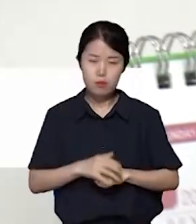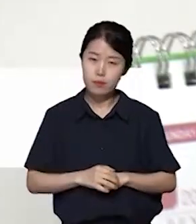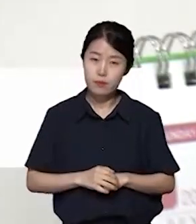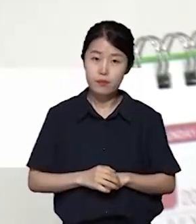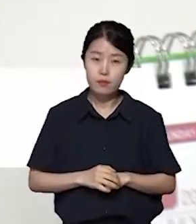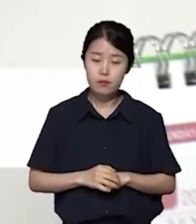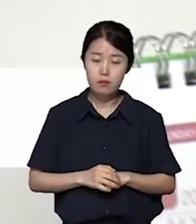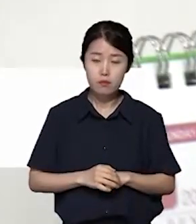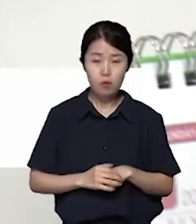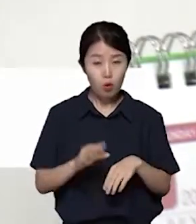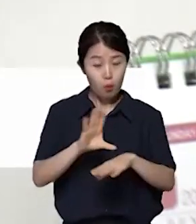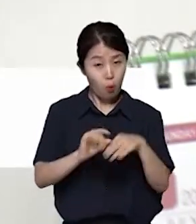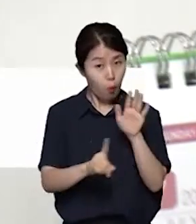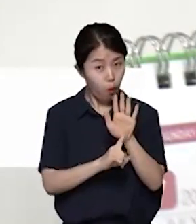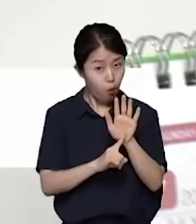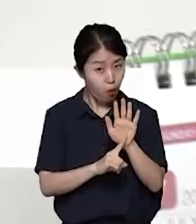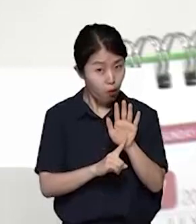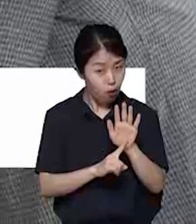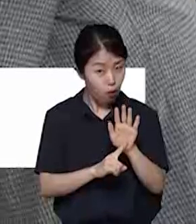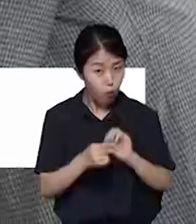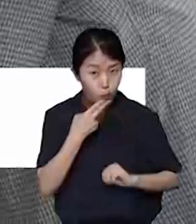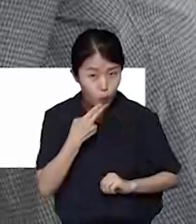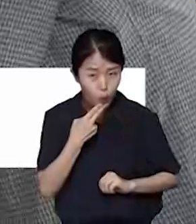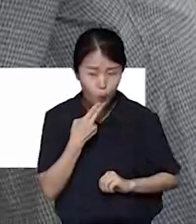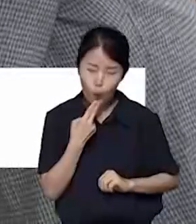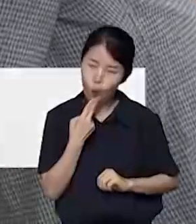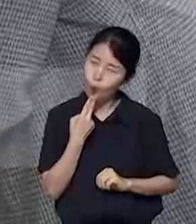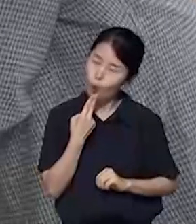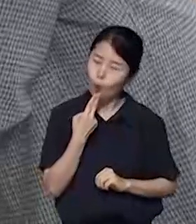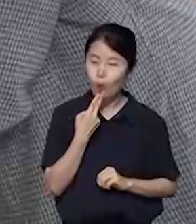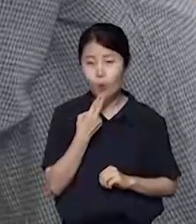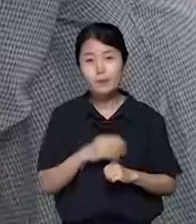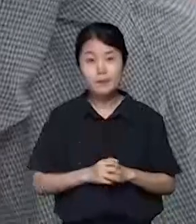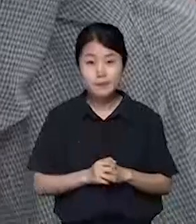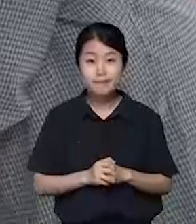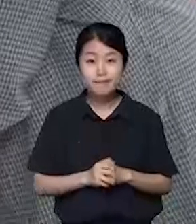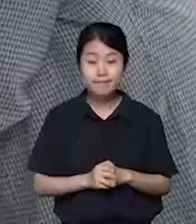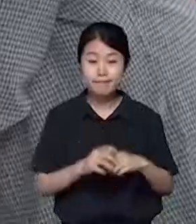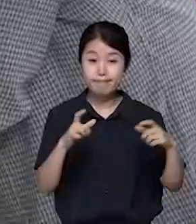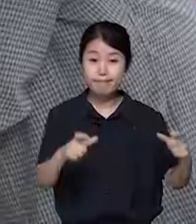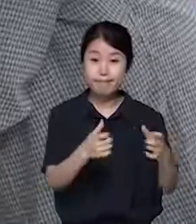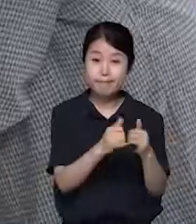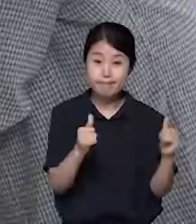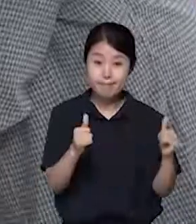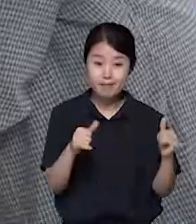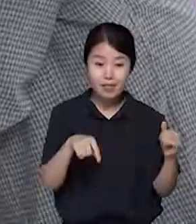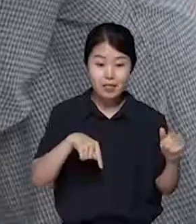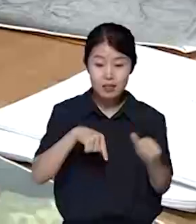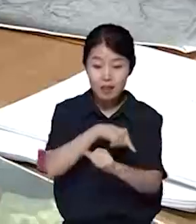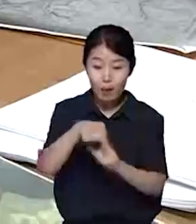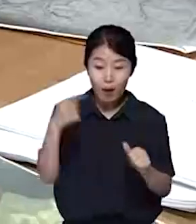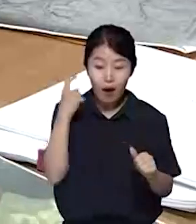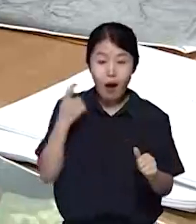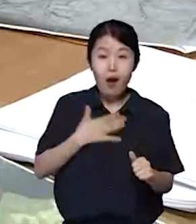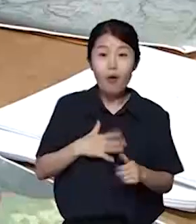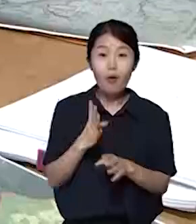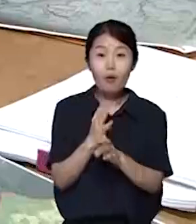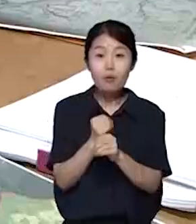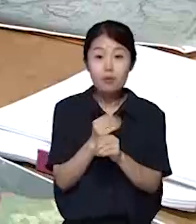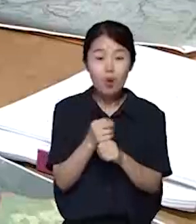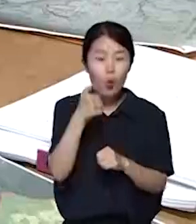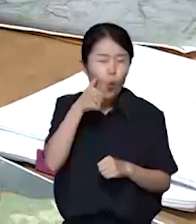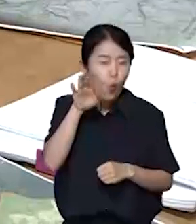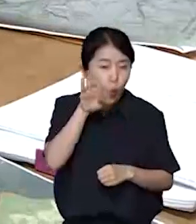나갔을 건데 모르겠어요. 봤을 것도 같은데. 주민들이 대규모 개발 사업 소식을 알게 된 것은 무려 다섯 달이 지난 12월